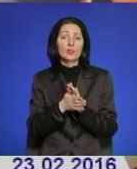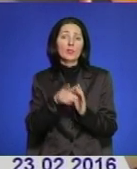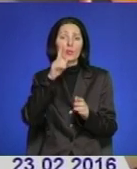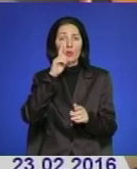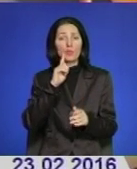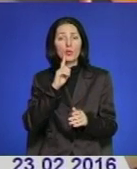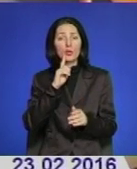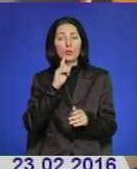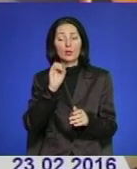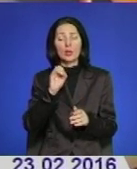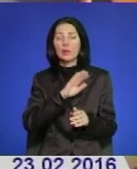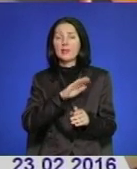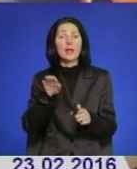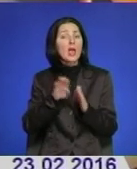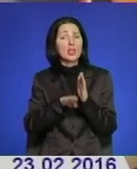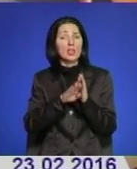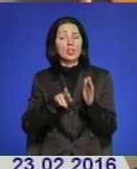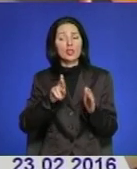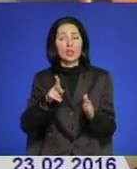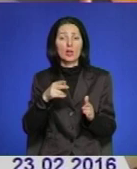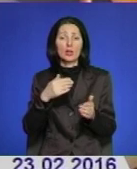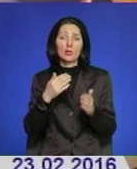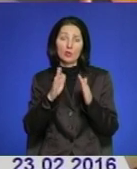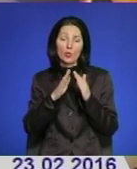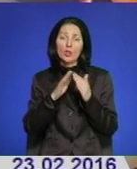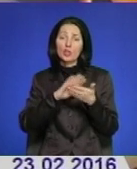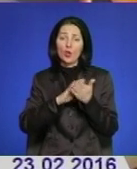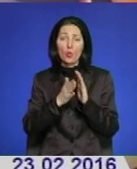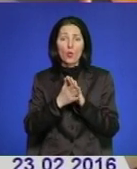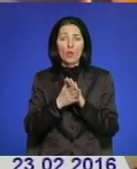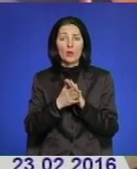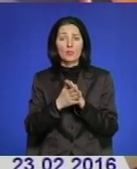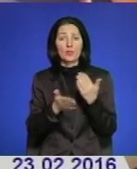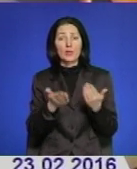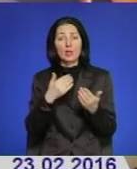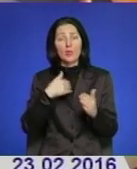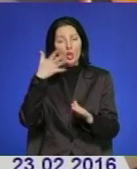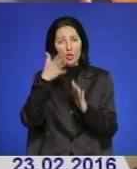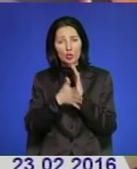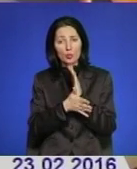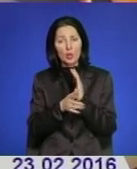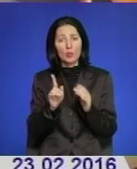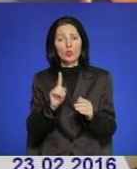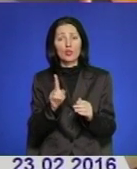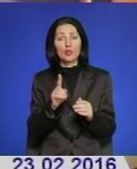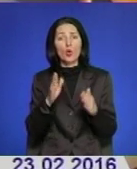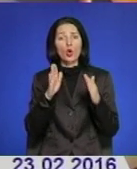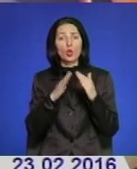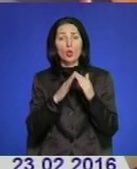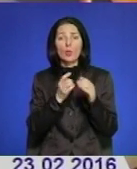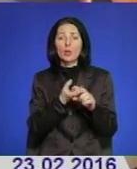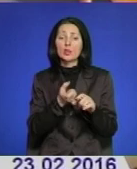комфорту і не гірше, ніж, скажімо, в домашні умови. Але ми розуміємо, що вдома,